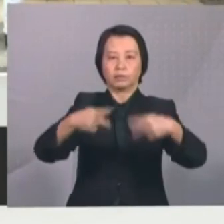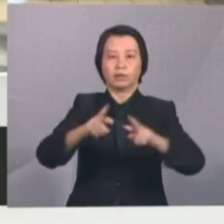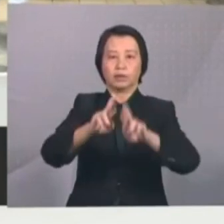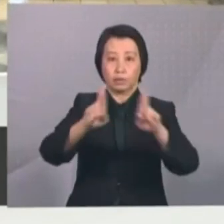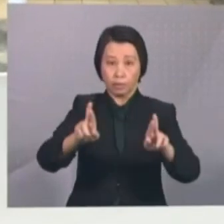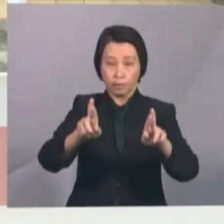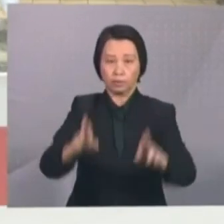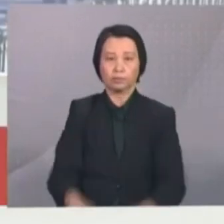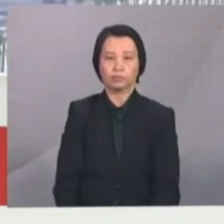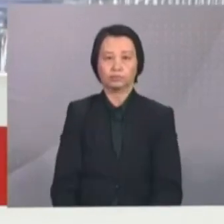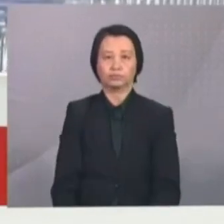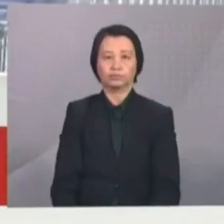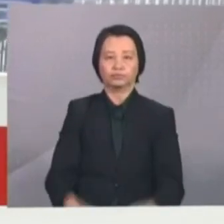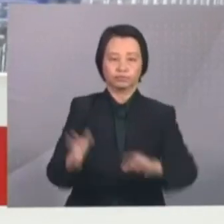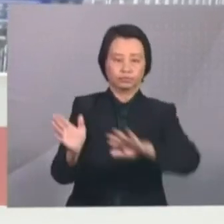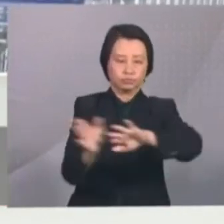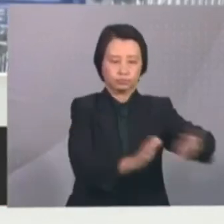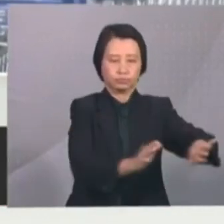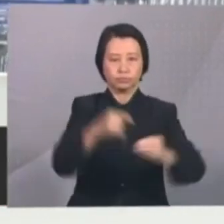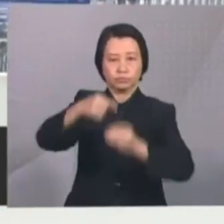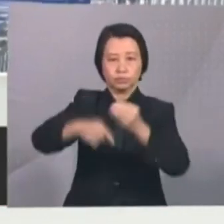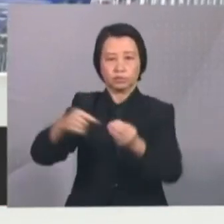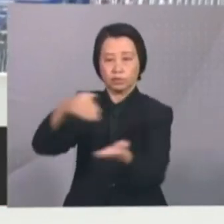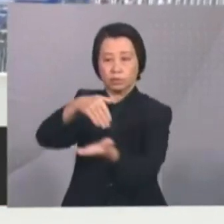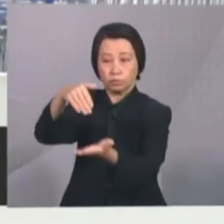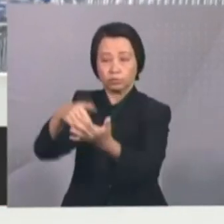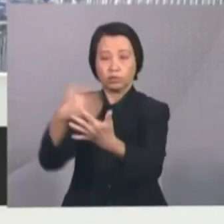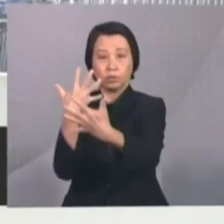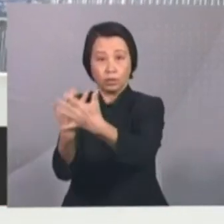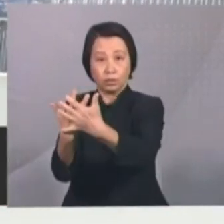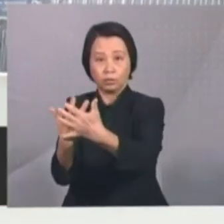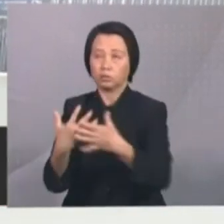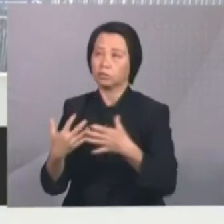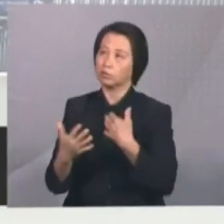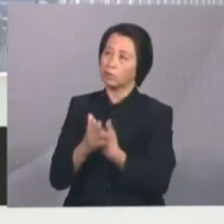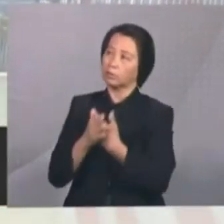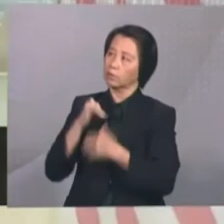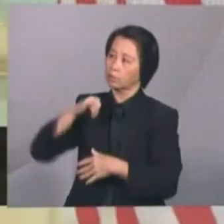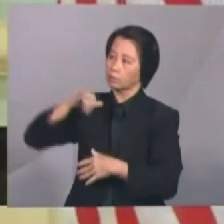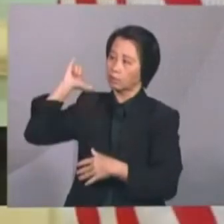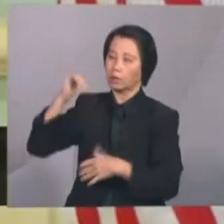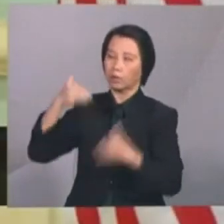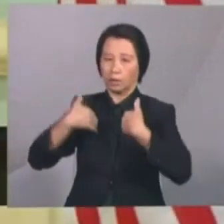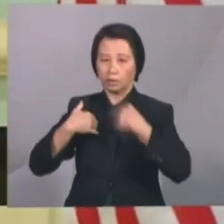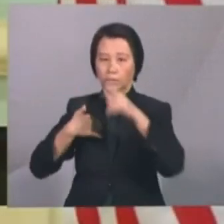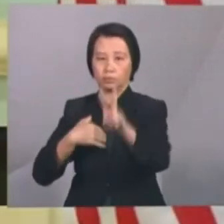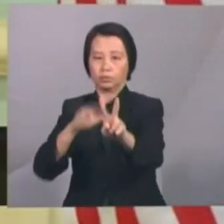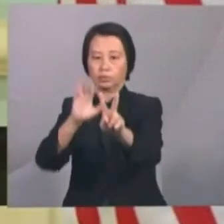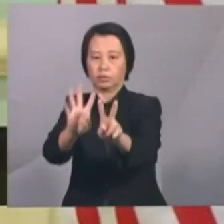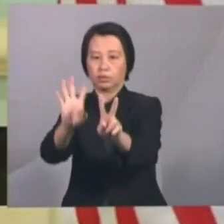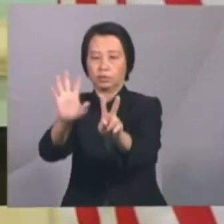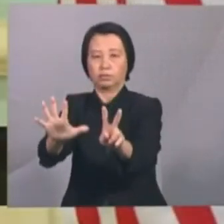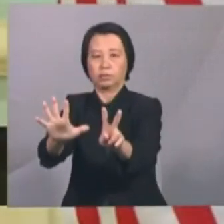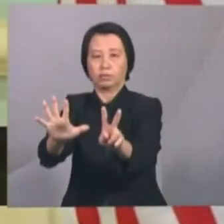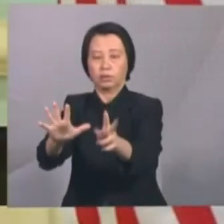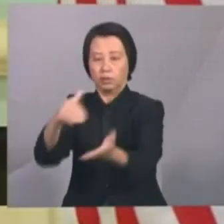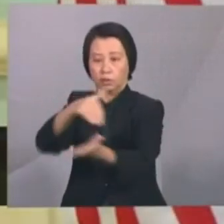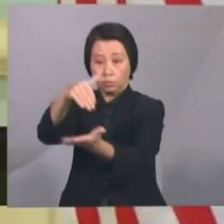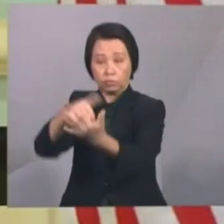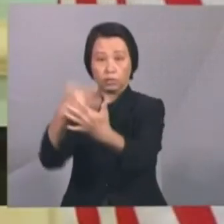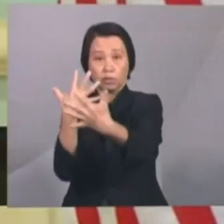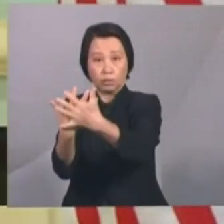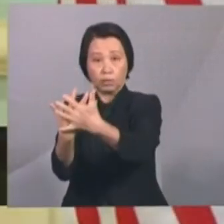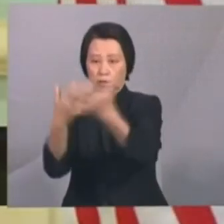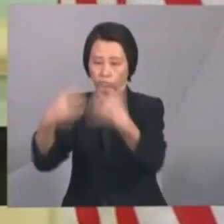mengenai pusat korentin stakat semalam sebanyak 245 besar